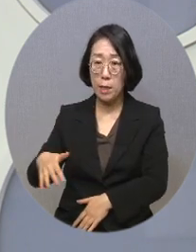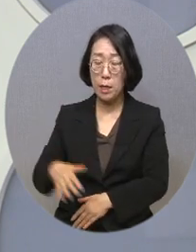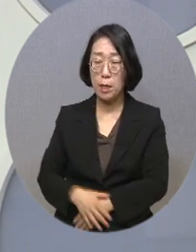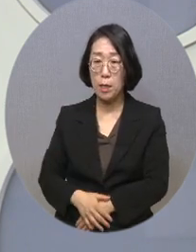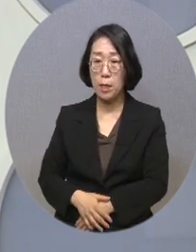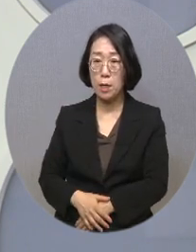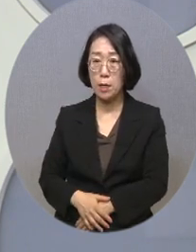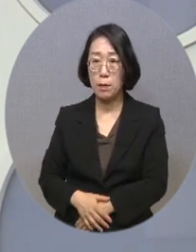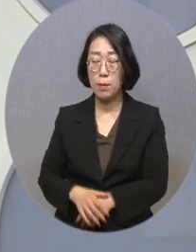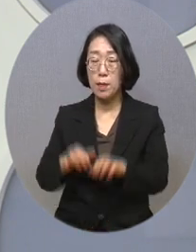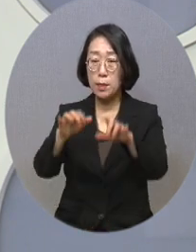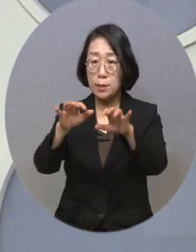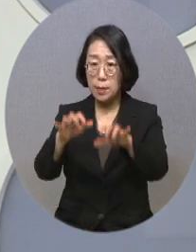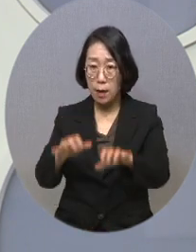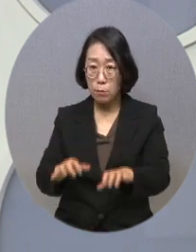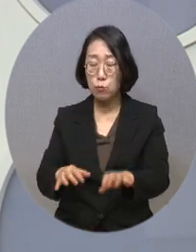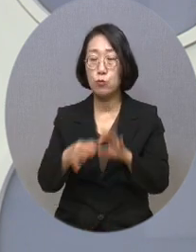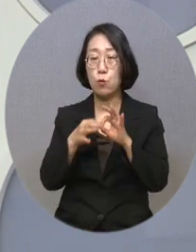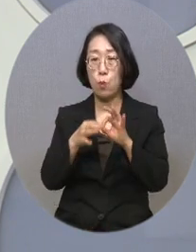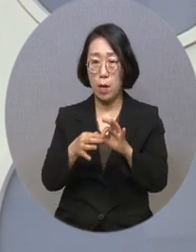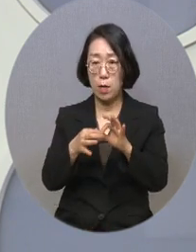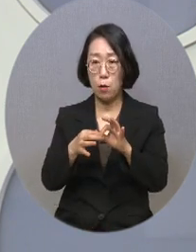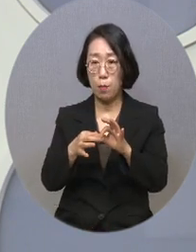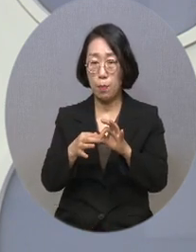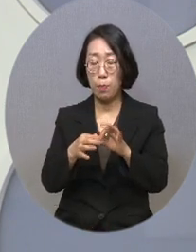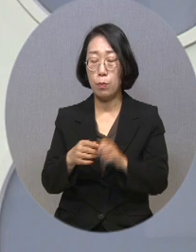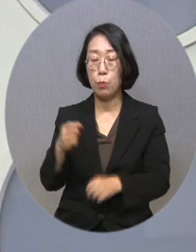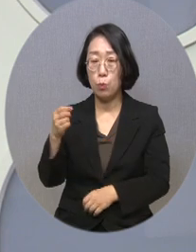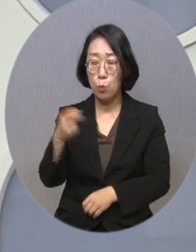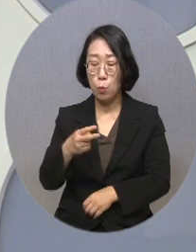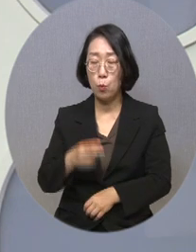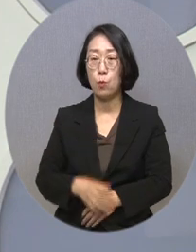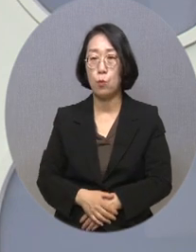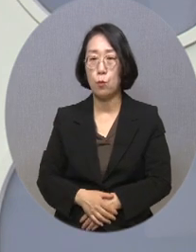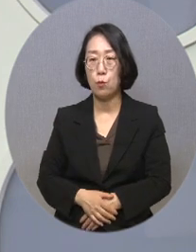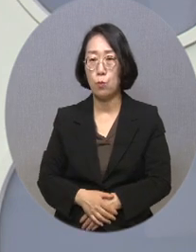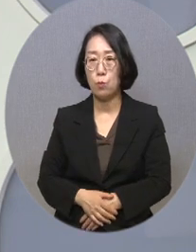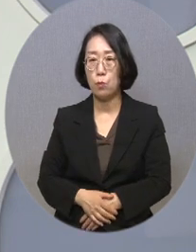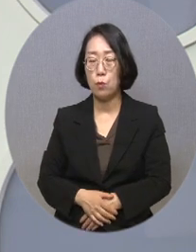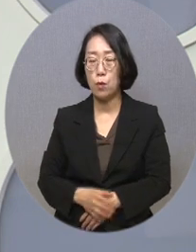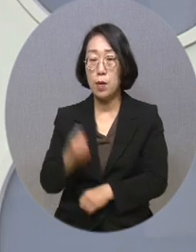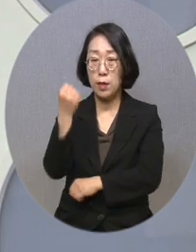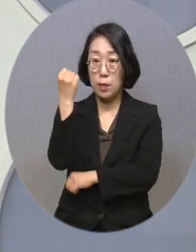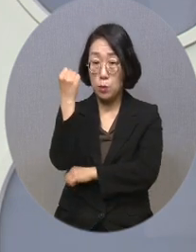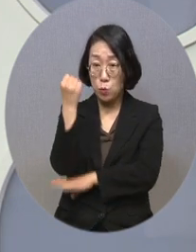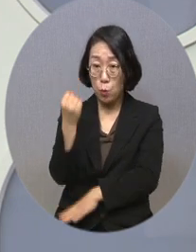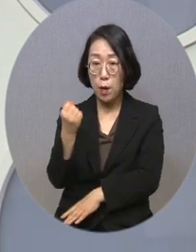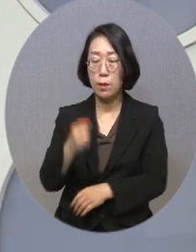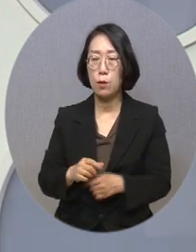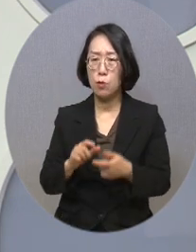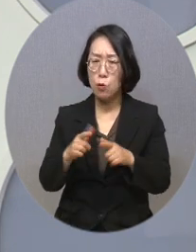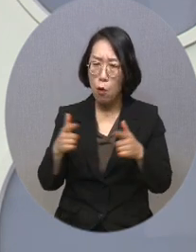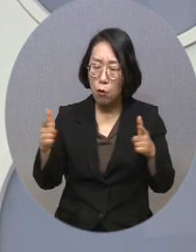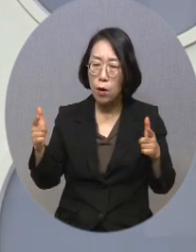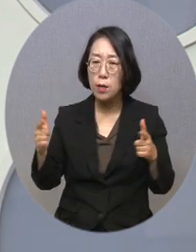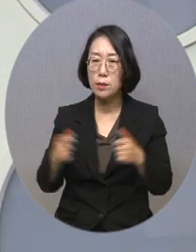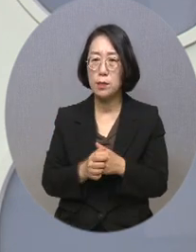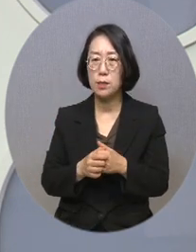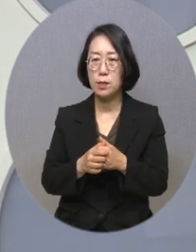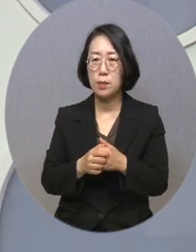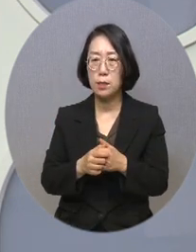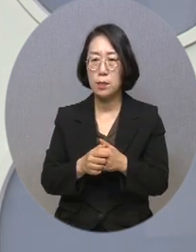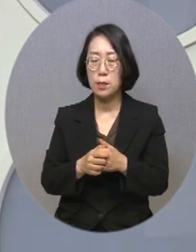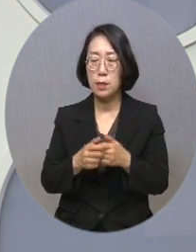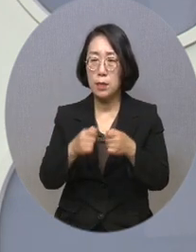작성, 회계 업무, 회계 장부 작성과 또 그것에 기초한 성실신고 확인 업무